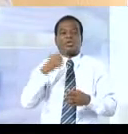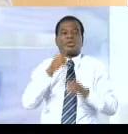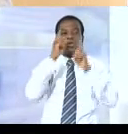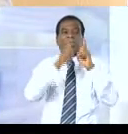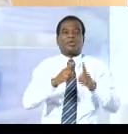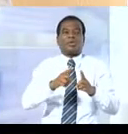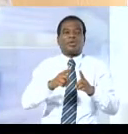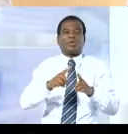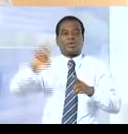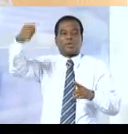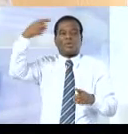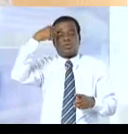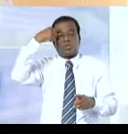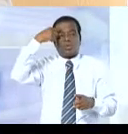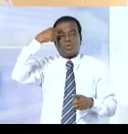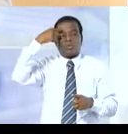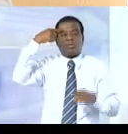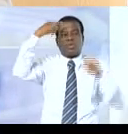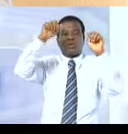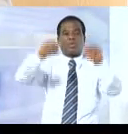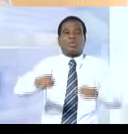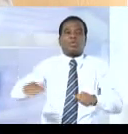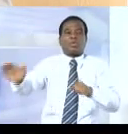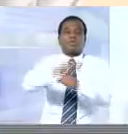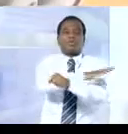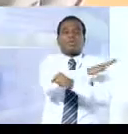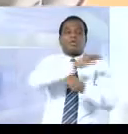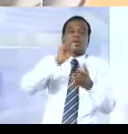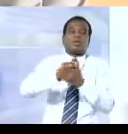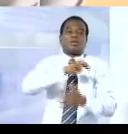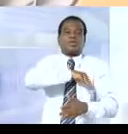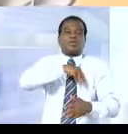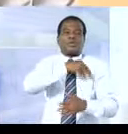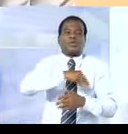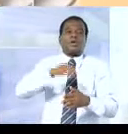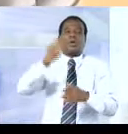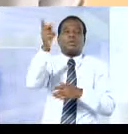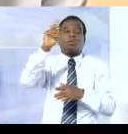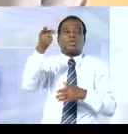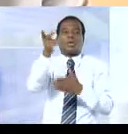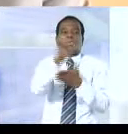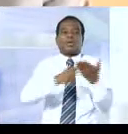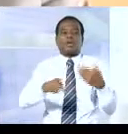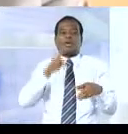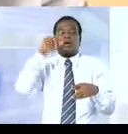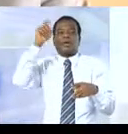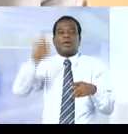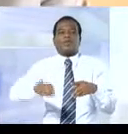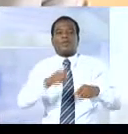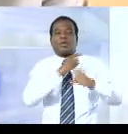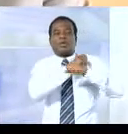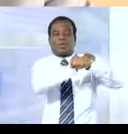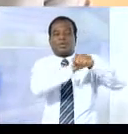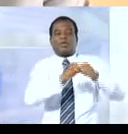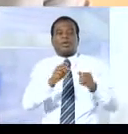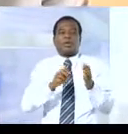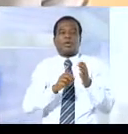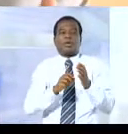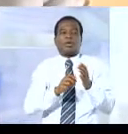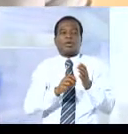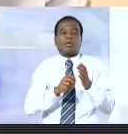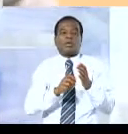le gouvernement pour pouvoir remplir cette mission. Le premier volet, il faut préserver et protéger le